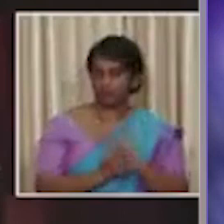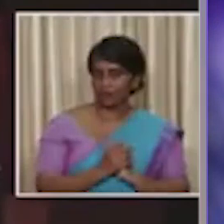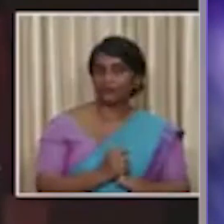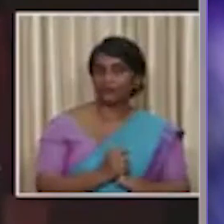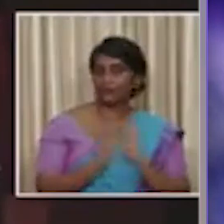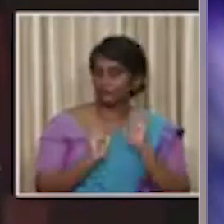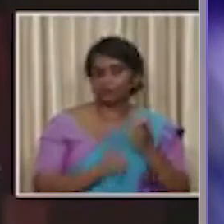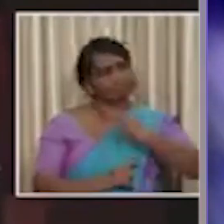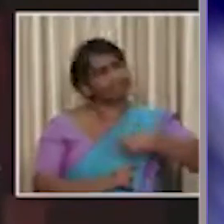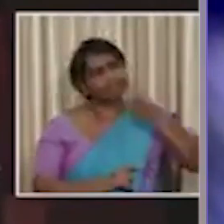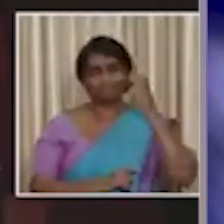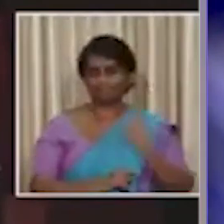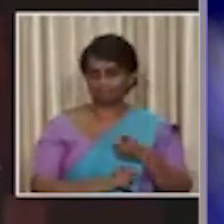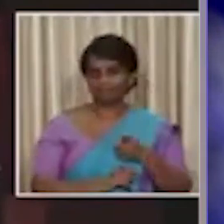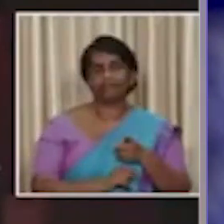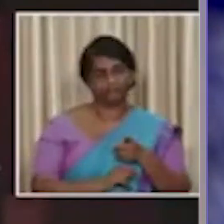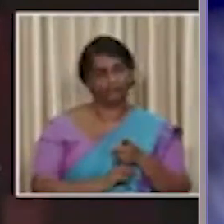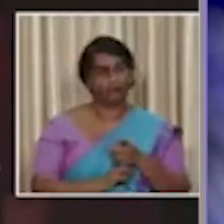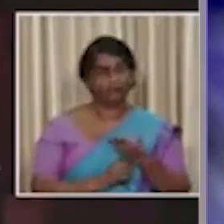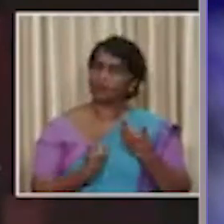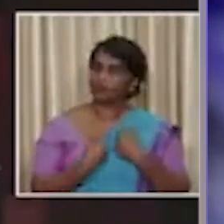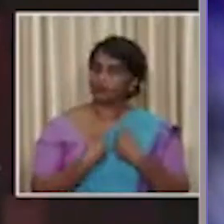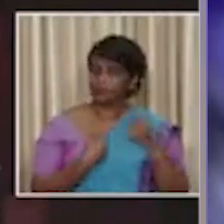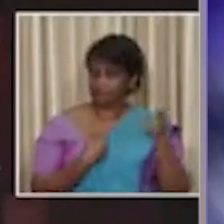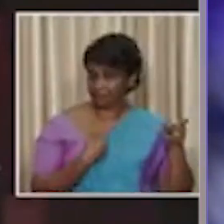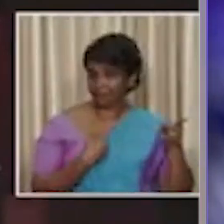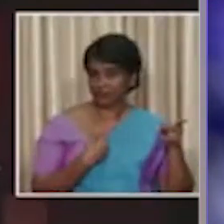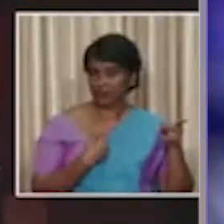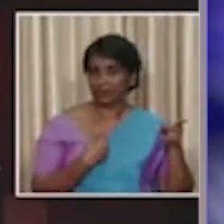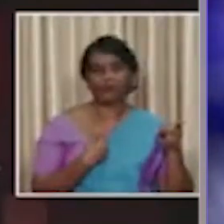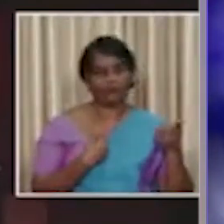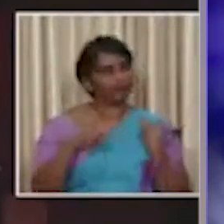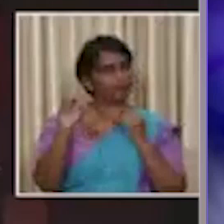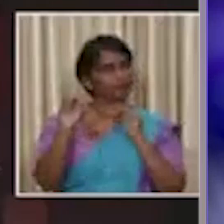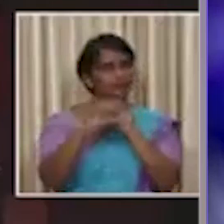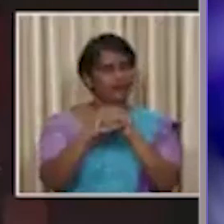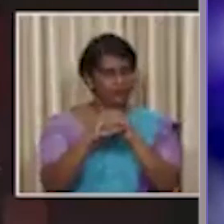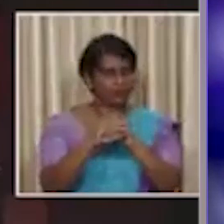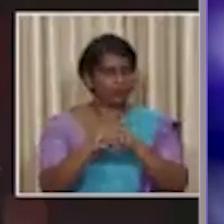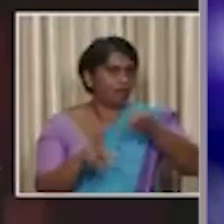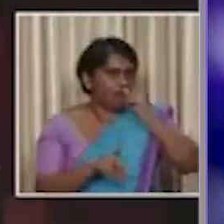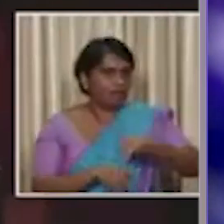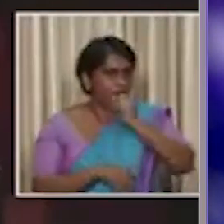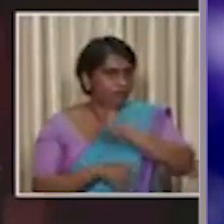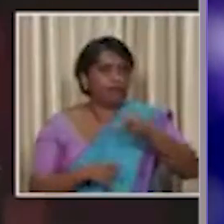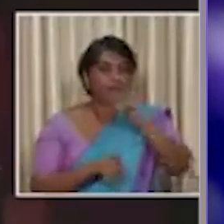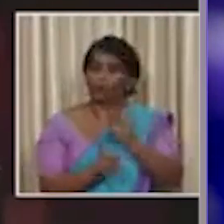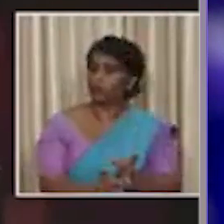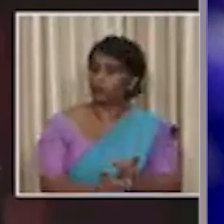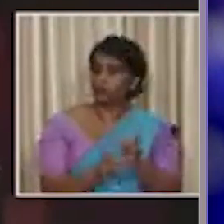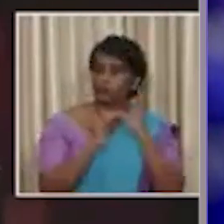பொறுப்பு வாய்ந்த எதிர்க்கட்சி என்ற வகையில் நாங்கள் இந்த நாட்டின் பொருளாதார பேரழிவுக்கு பொறுப்பு கூற வேண்டியவர்களை சட்டத்திற்கு முன் கொண்டு